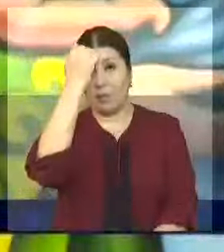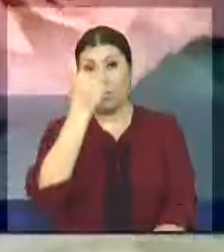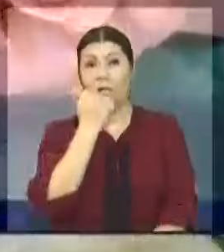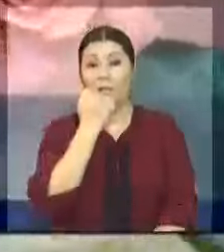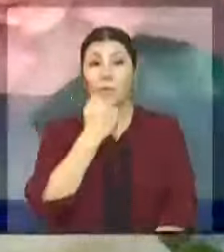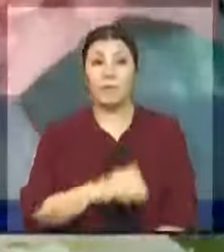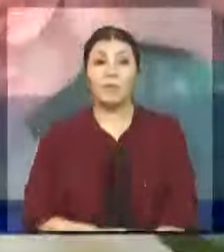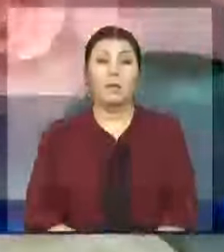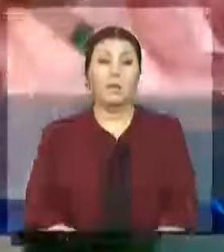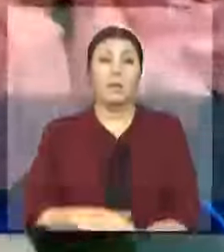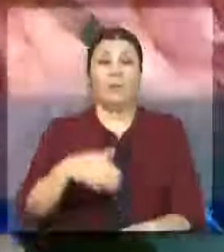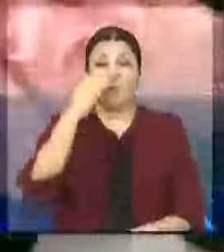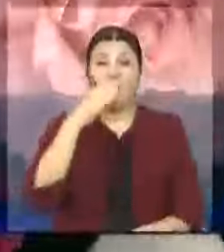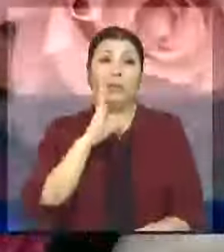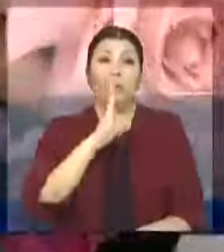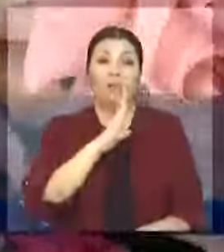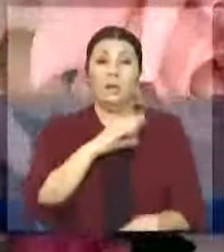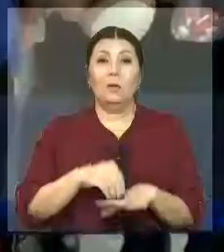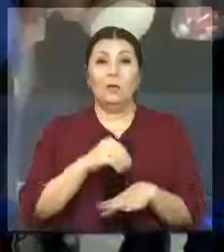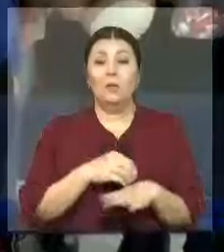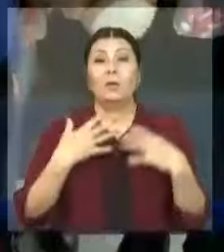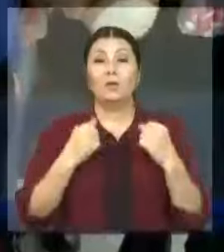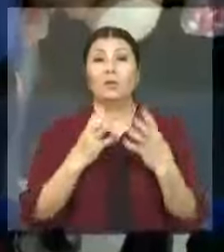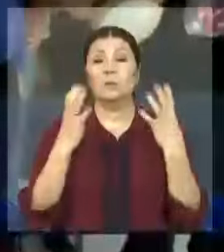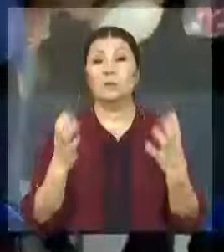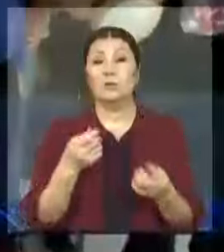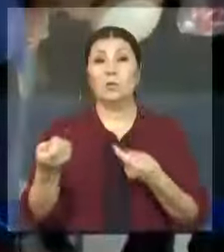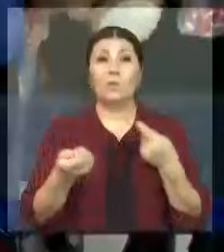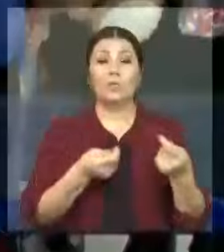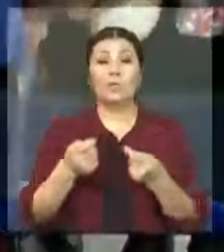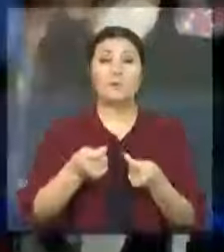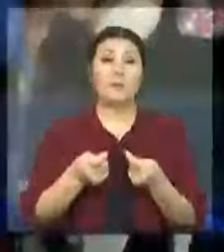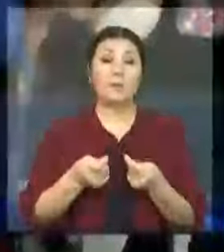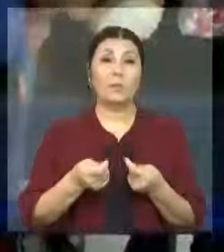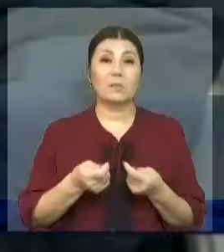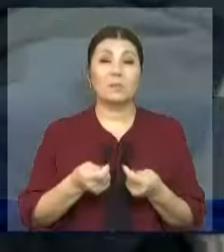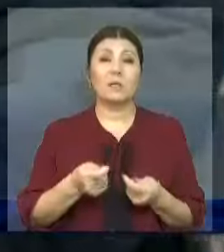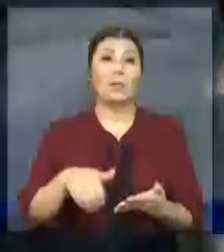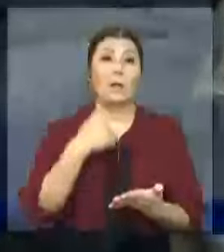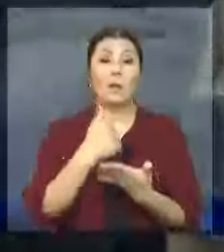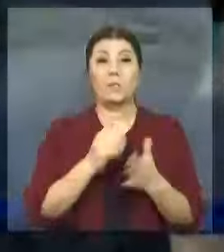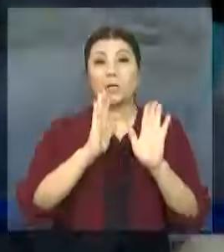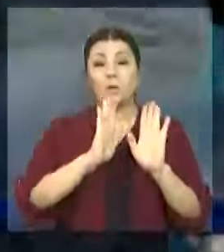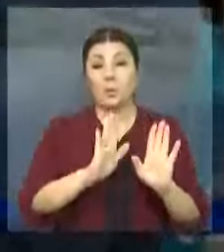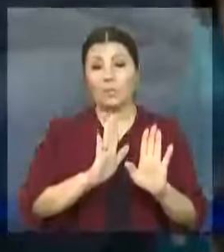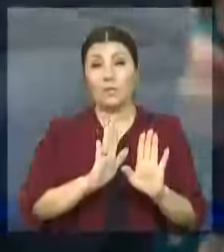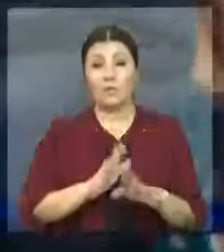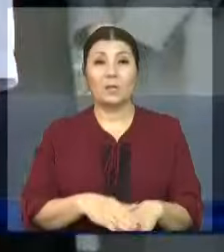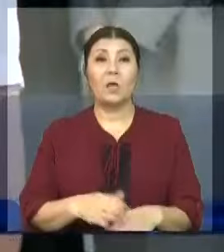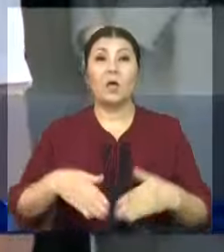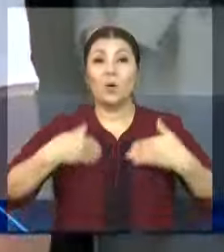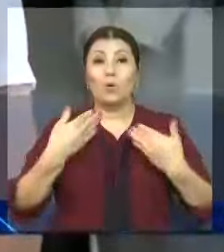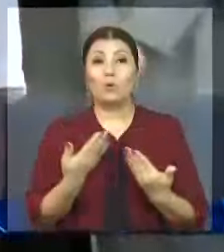етеміз. Шемдердің атанасын облыс әкімдігі атынан денсаулық сақтау басқармасы басшысының орынбасары Асхат Балықов пен перзентхана әкімшілігі